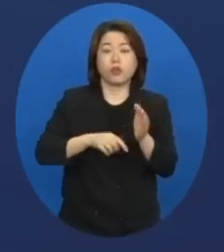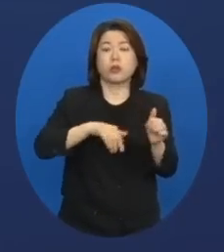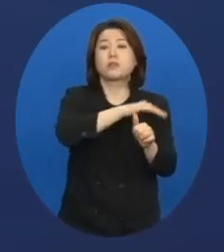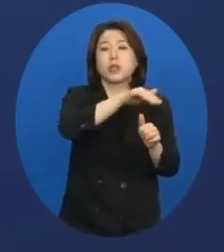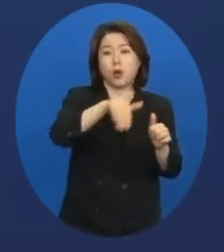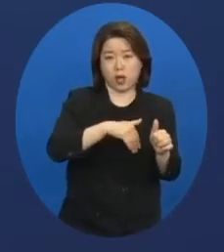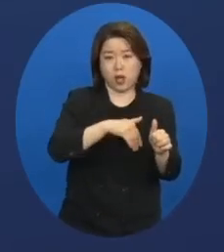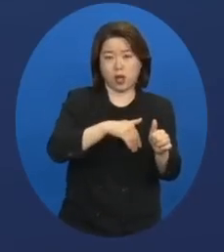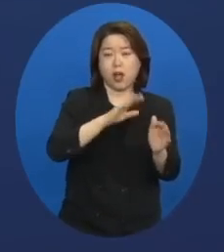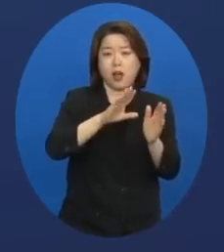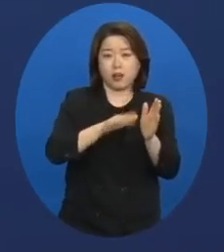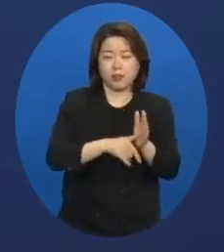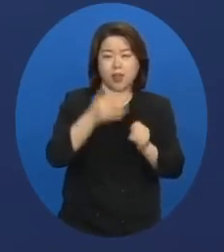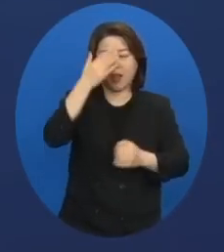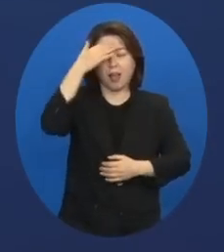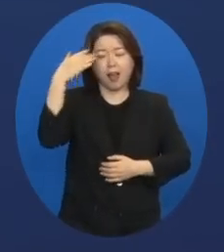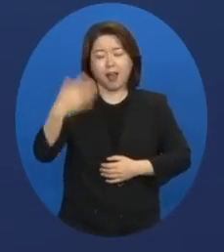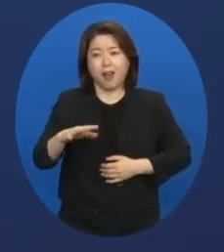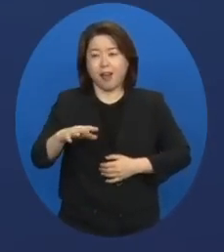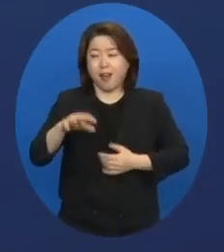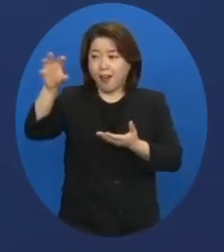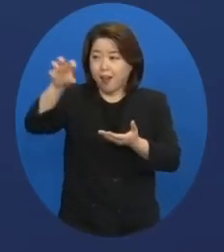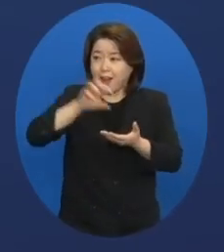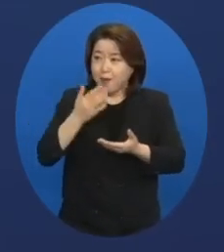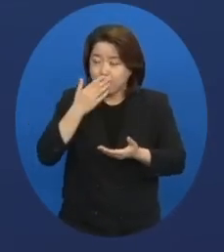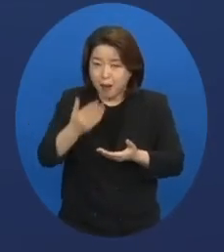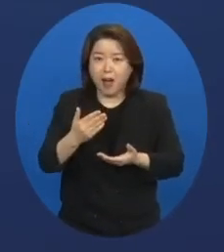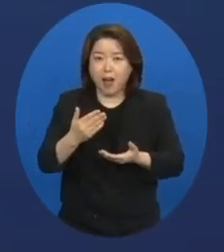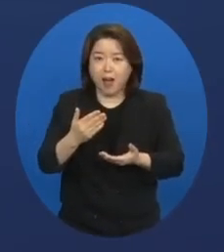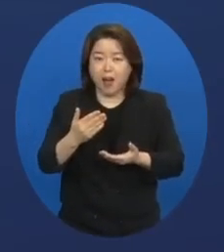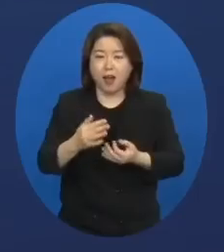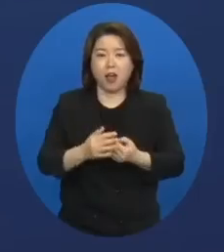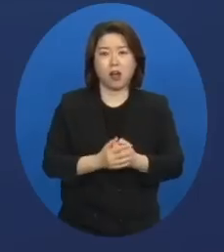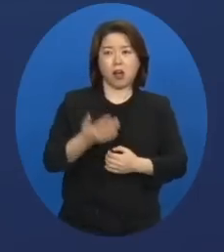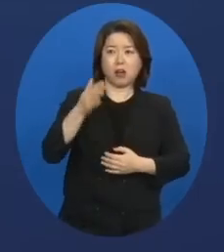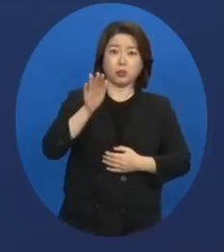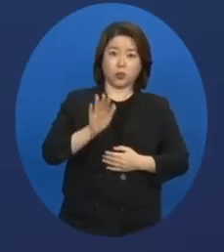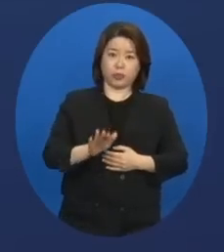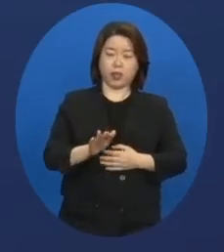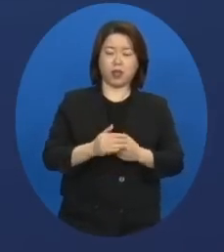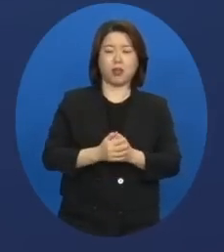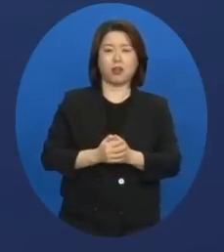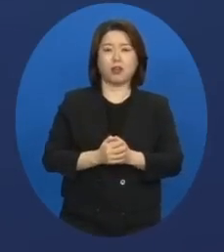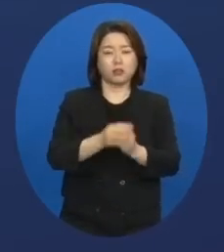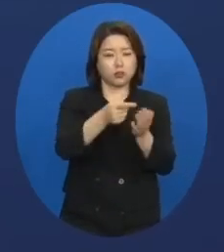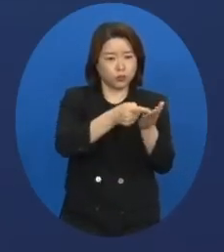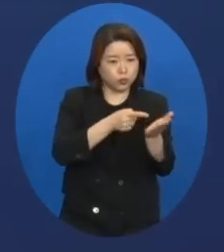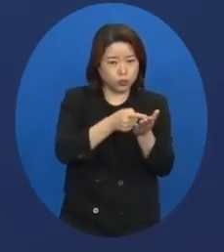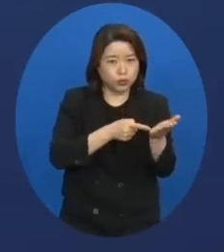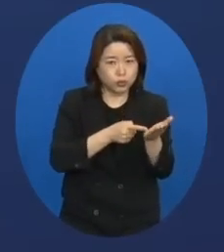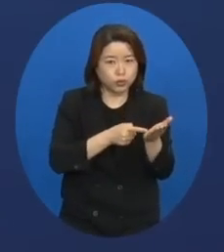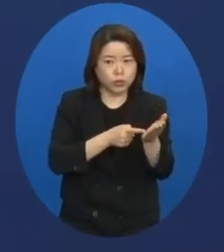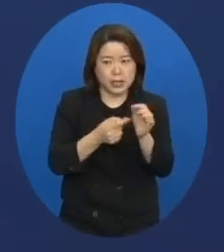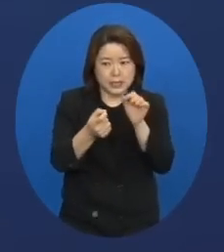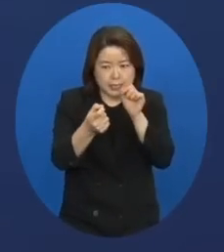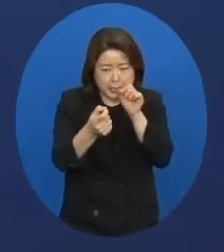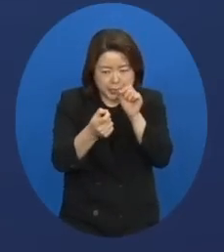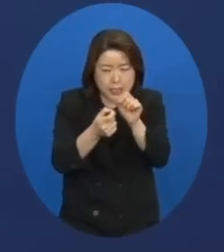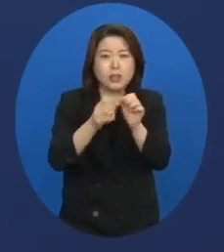다행히 이식받을 심장이 생겼습니다. 그런데 그 수술 바로